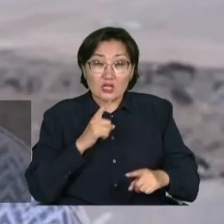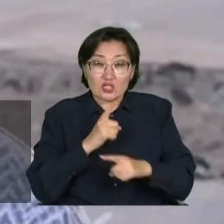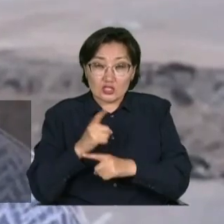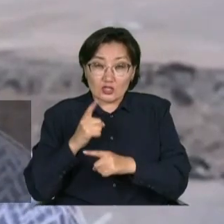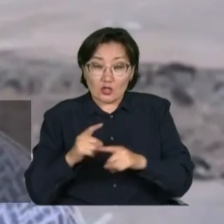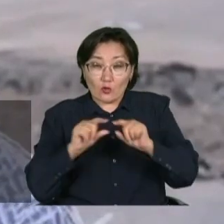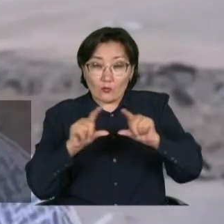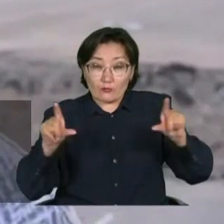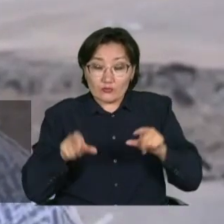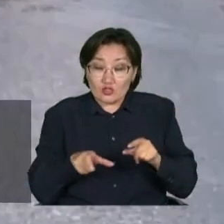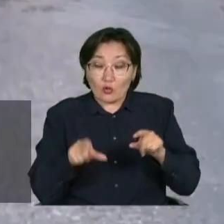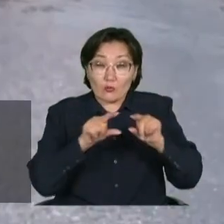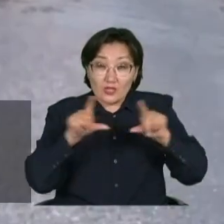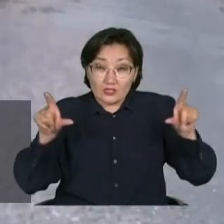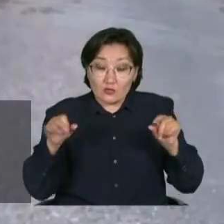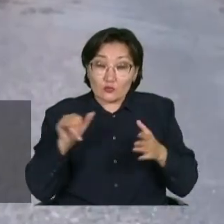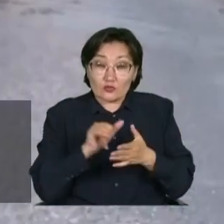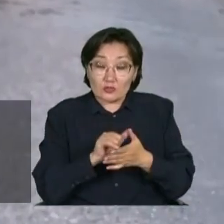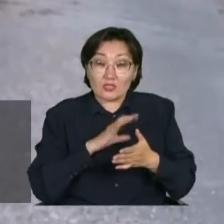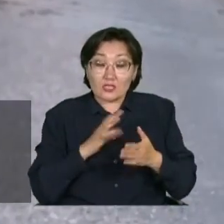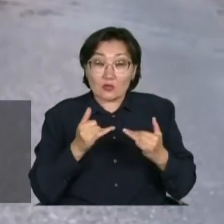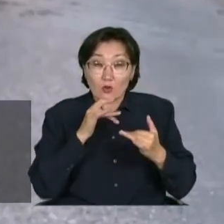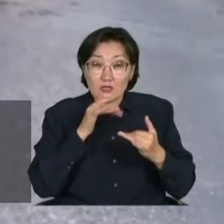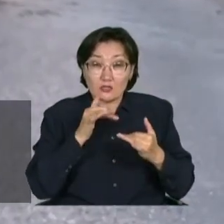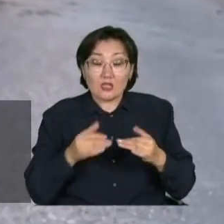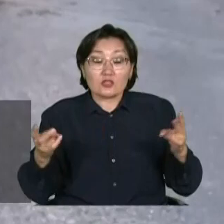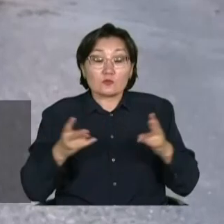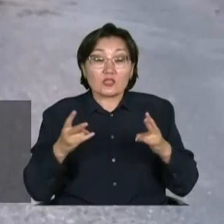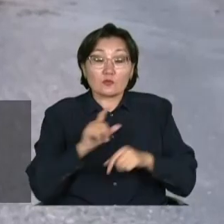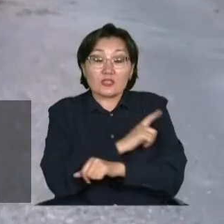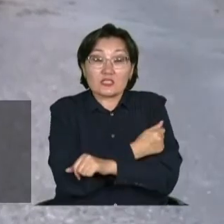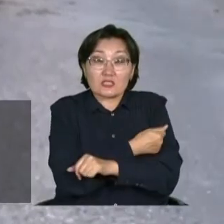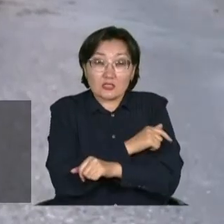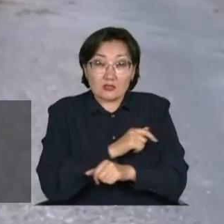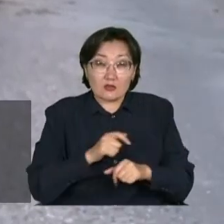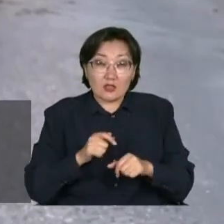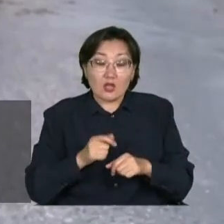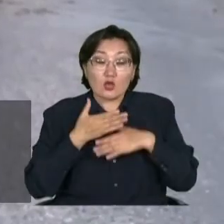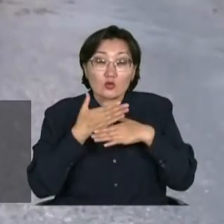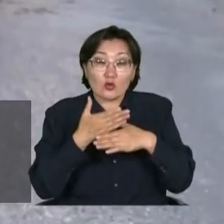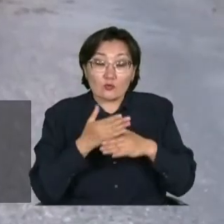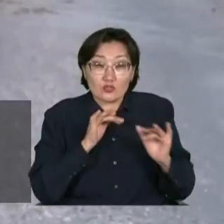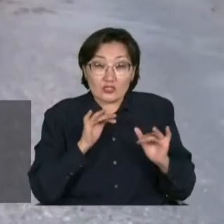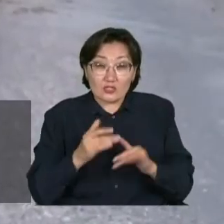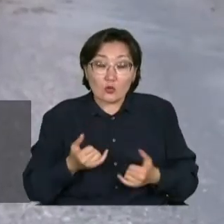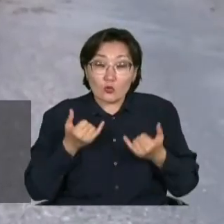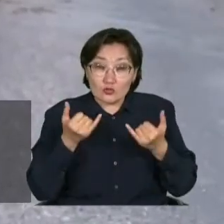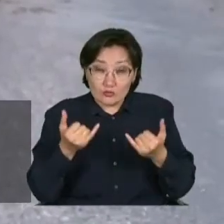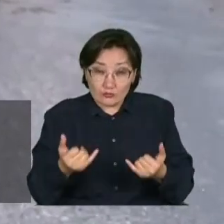белгілері, жол белгілері қойылған. Қазір кезде тиісті медициналық көмек шаралары